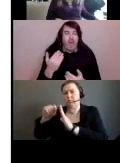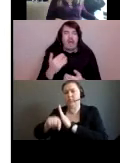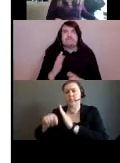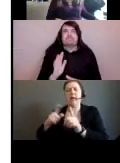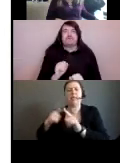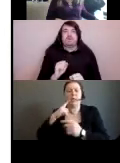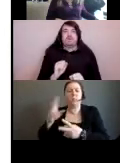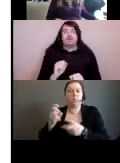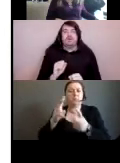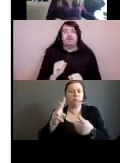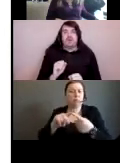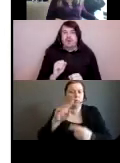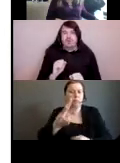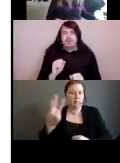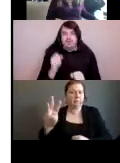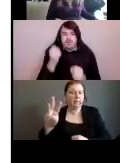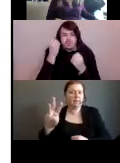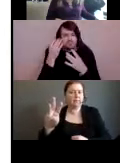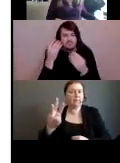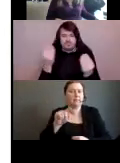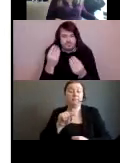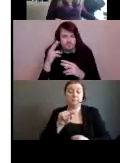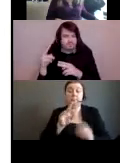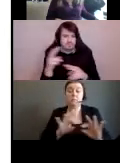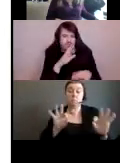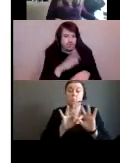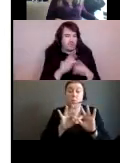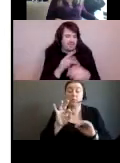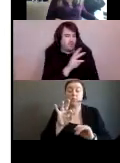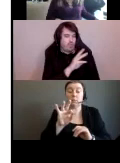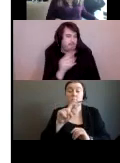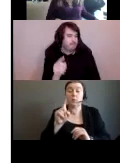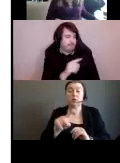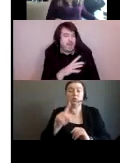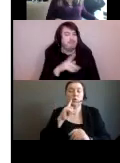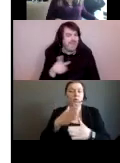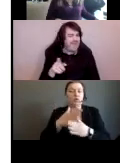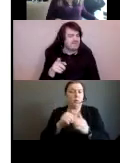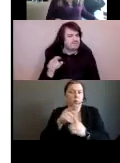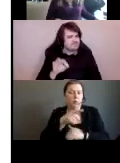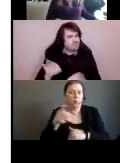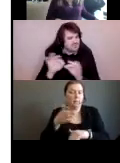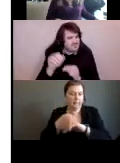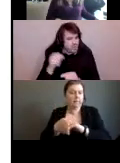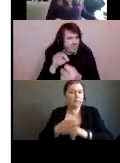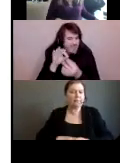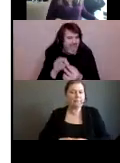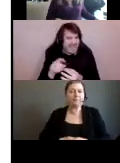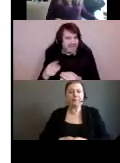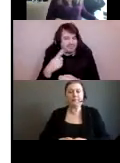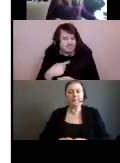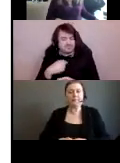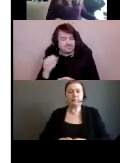Les informations sont publiées sur notre site Web, mais c'est un détail très important.